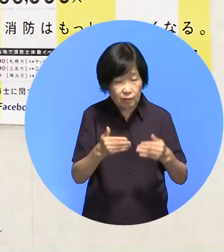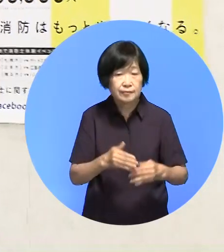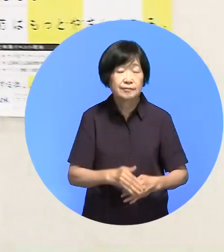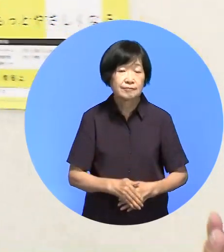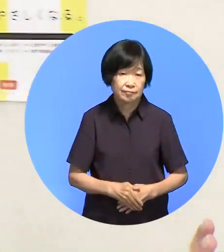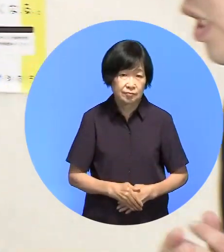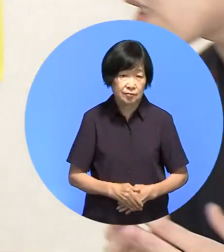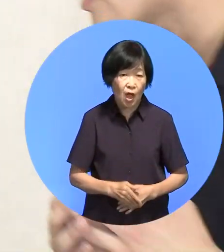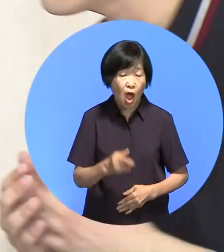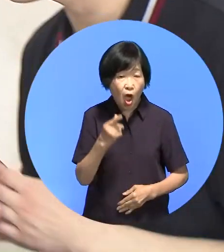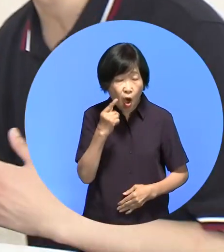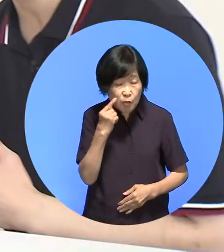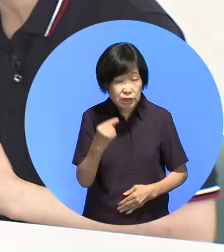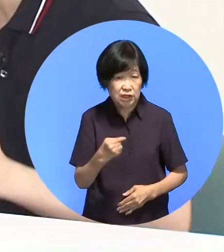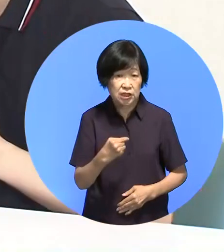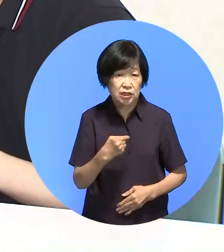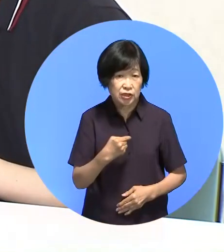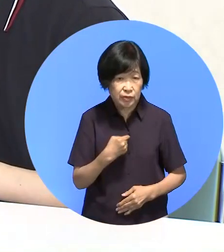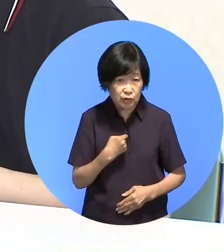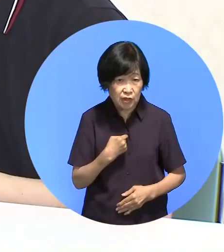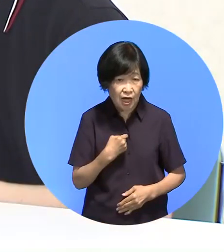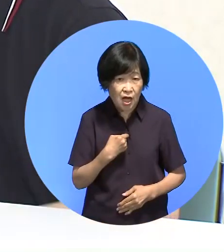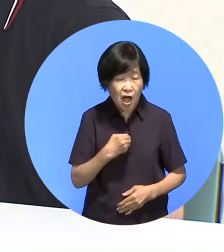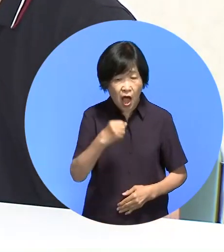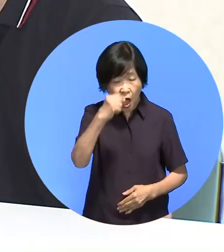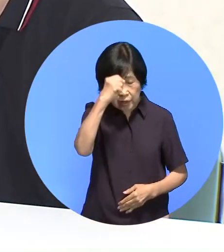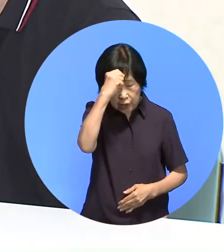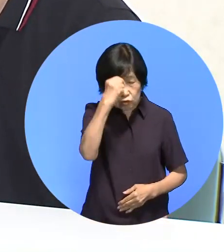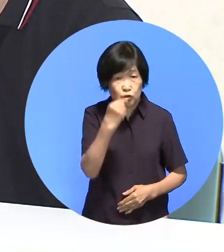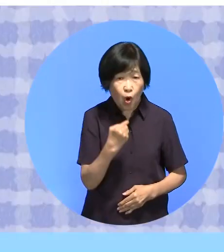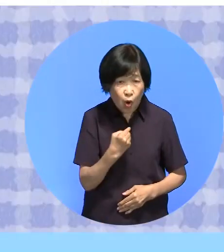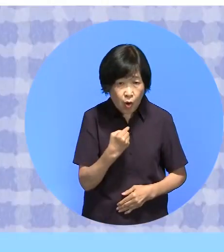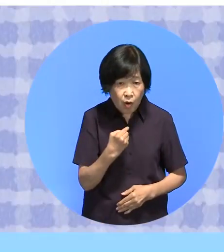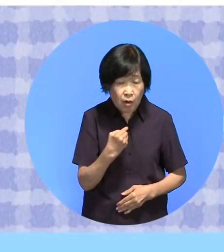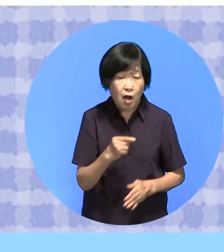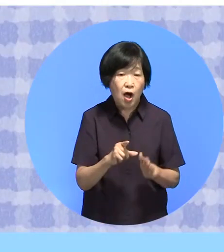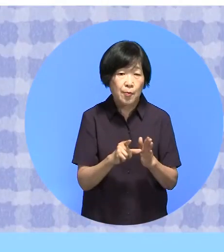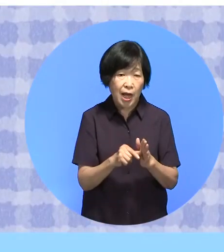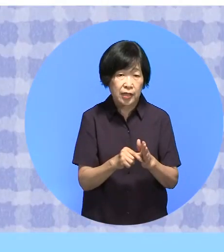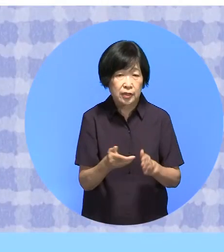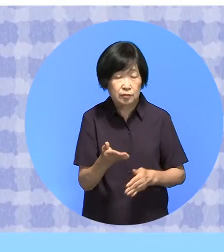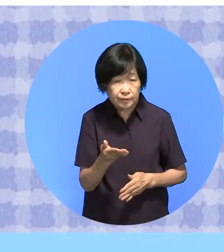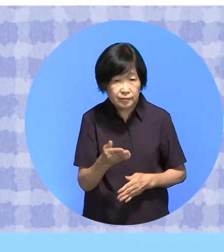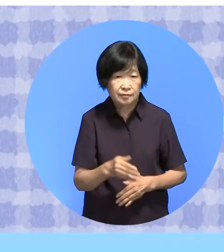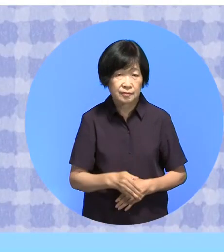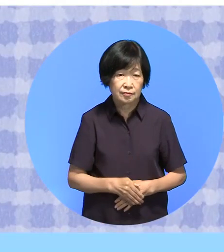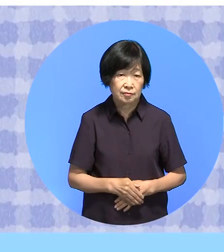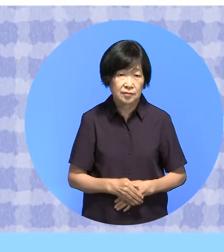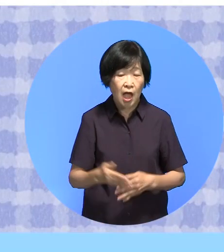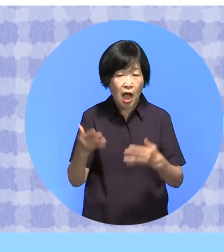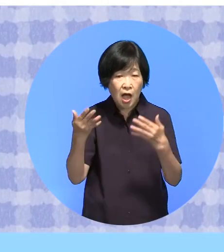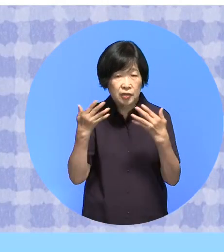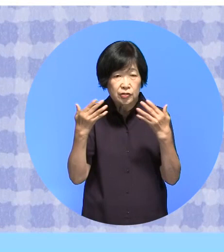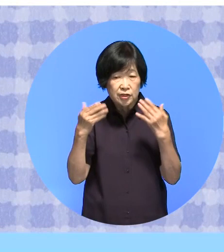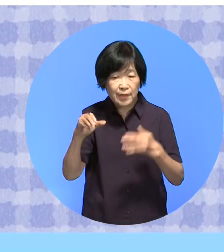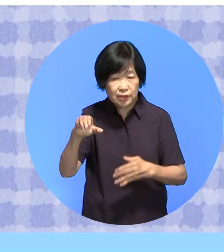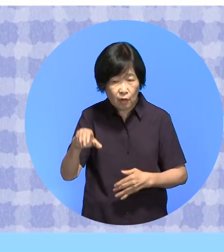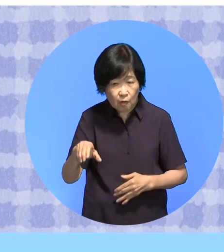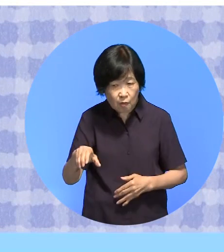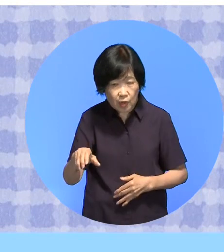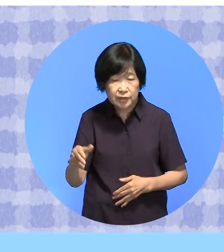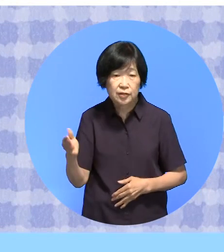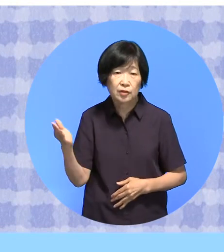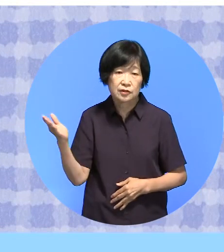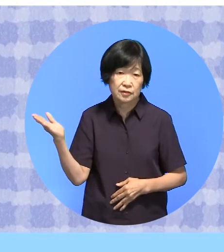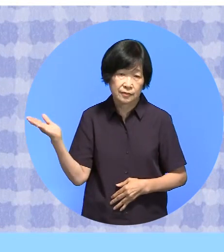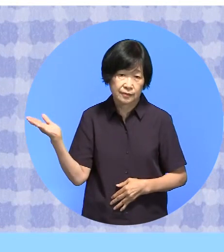でも、もし自分が熱中症の疑いがある場合はどうしたらいいですか。 はい、まずは環境を変えること、涼しい場所に移動する